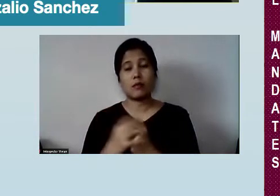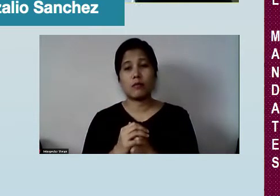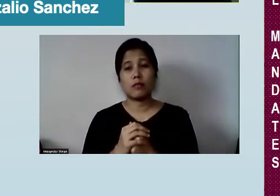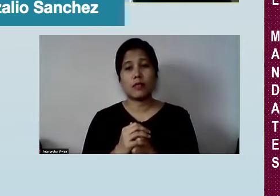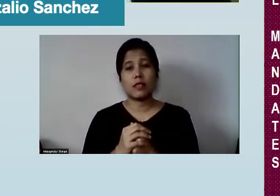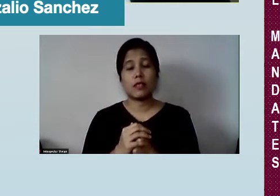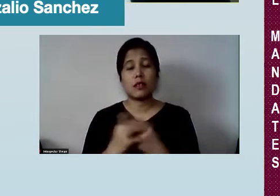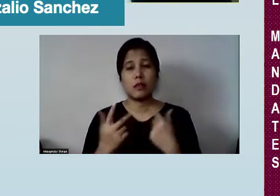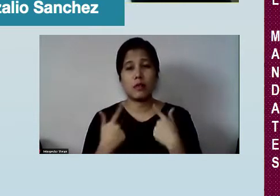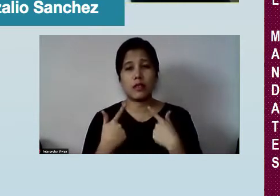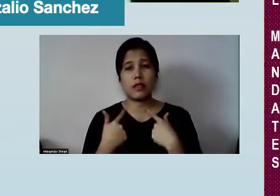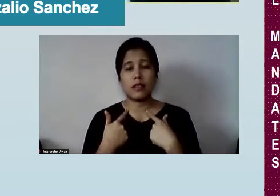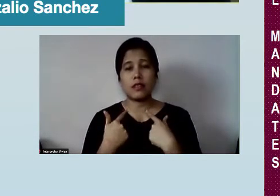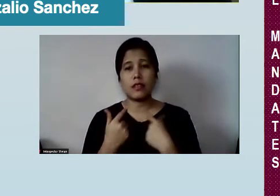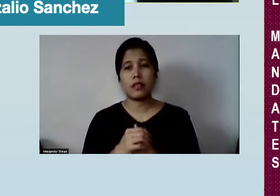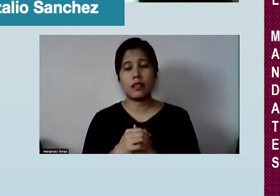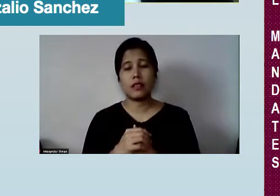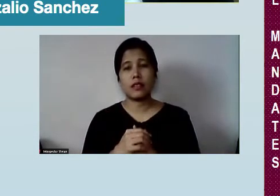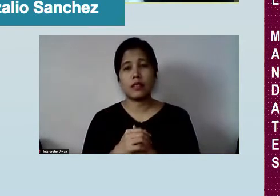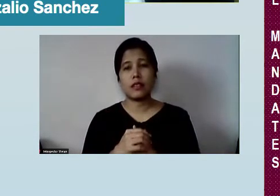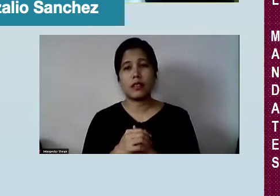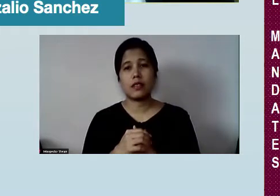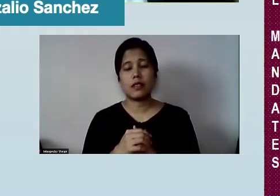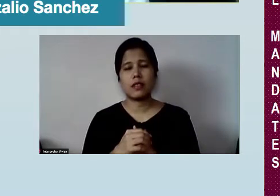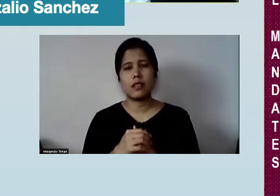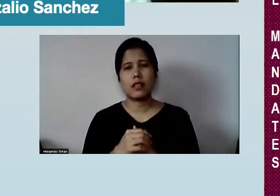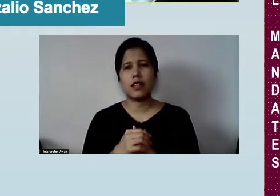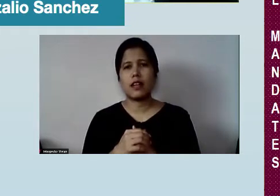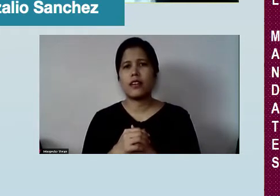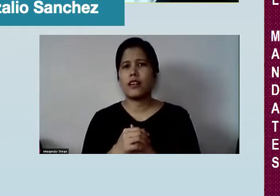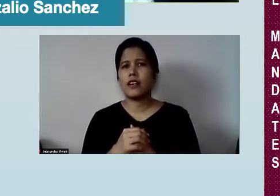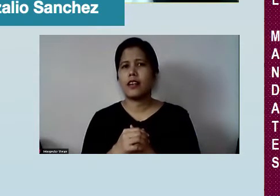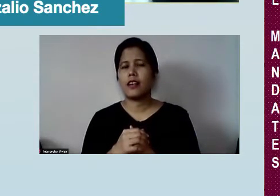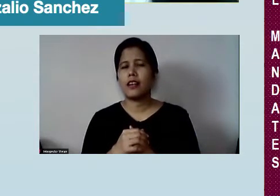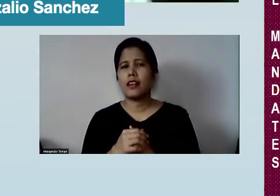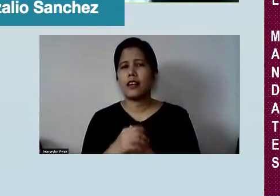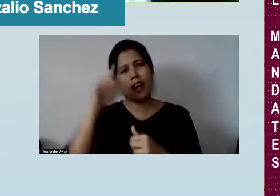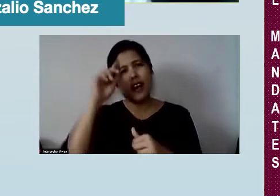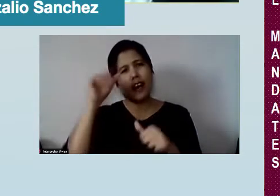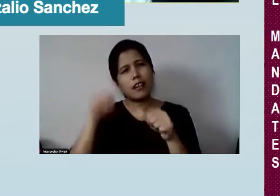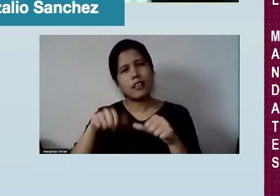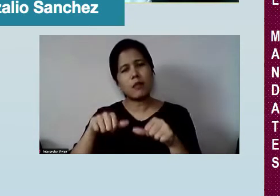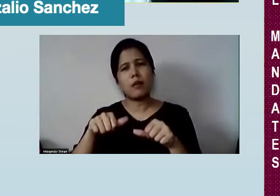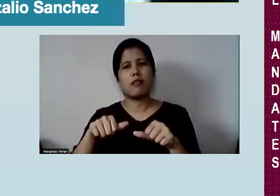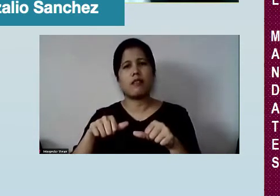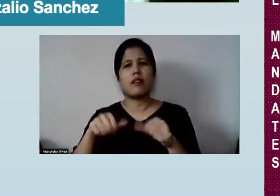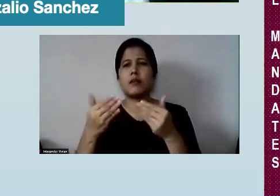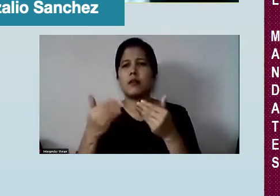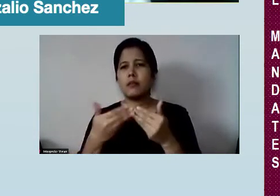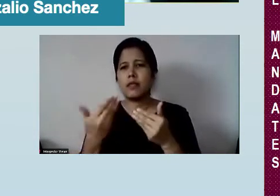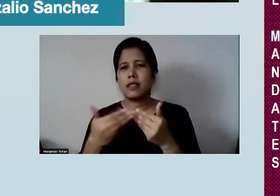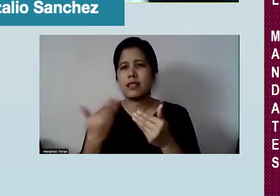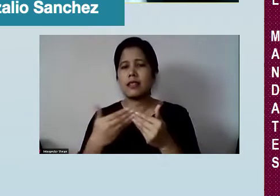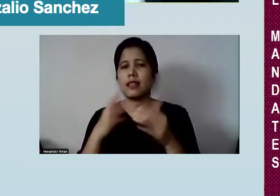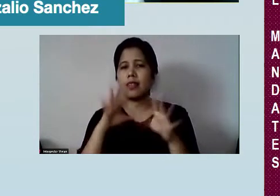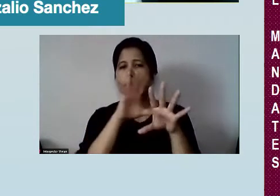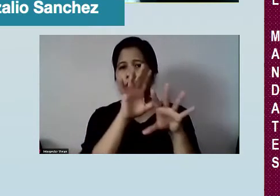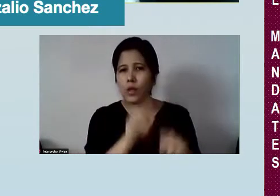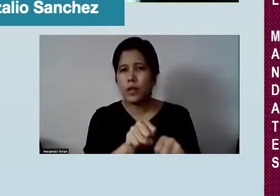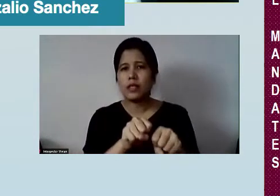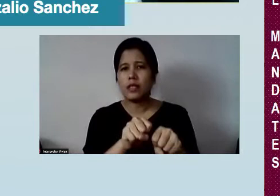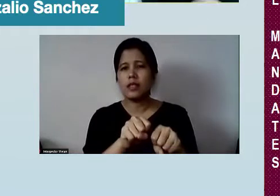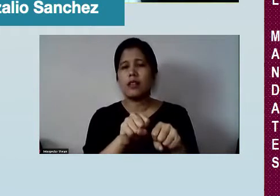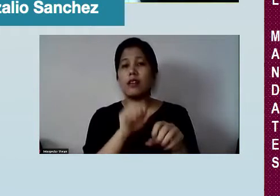besides, mayroon tayong treaty sa kanila, ano ba yung tawag doon, na madali silang mahuli kung sakali